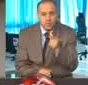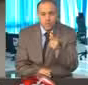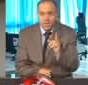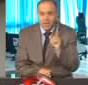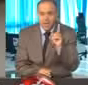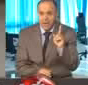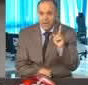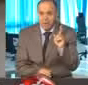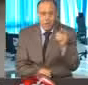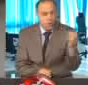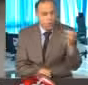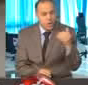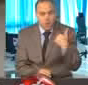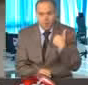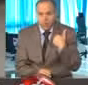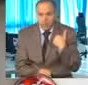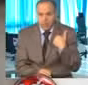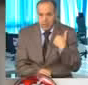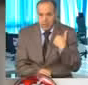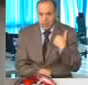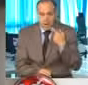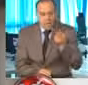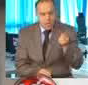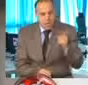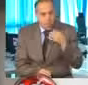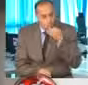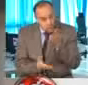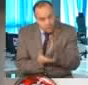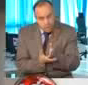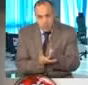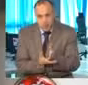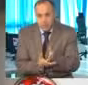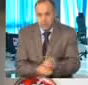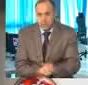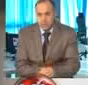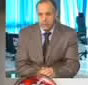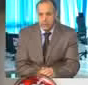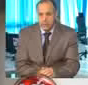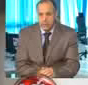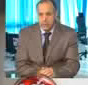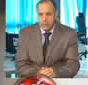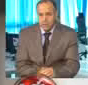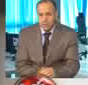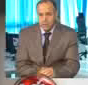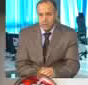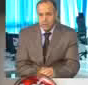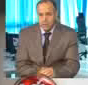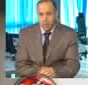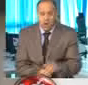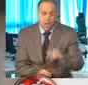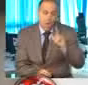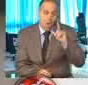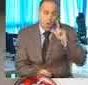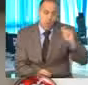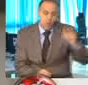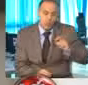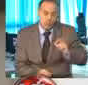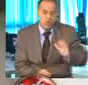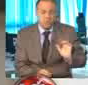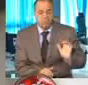ما يريده ولا أقر بما يريده هددني بأن يغتصب ابني أمامي أو